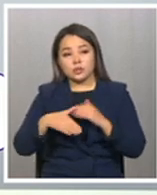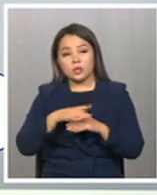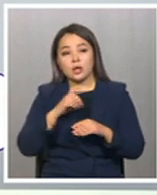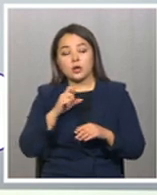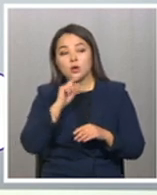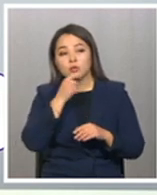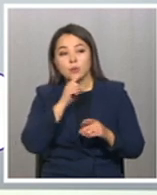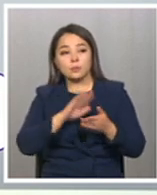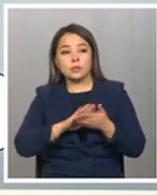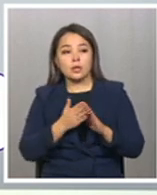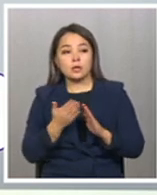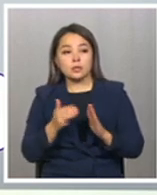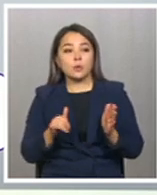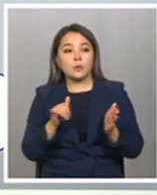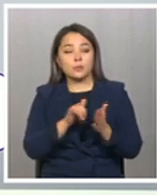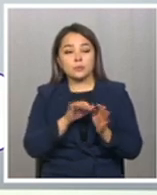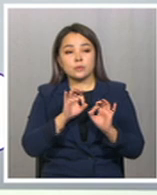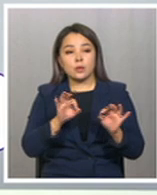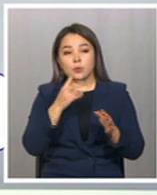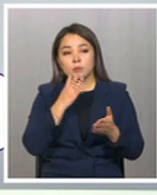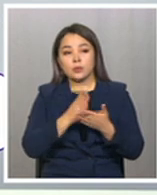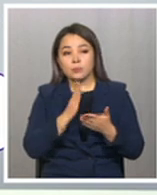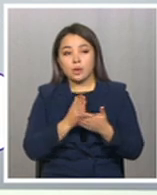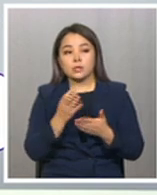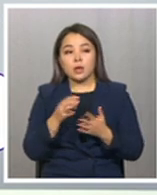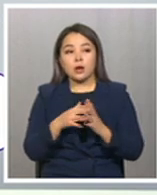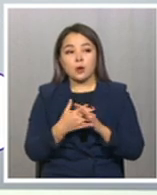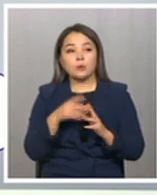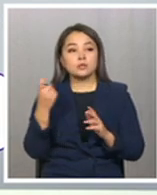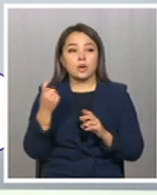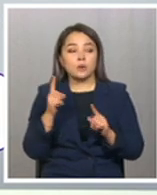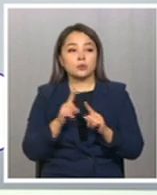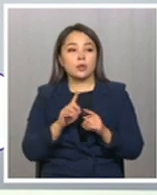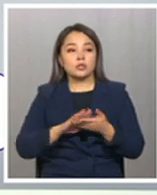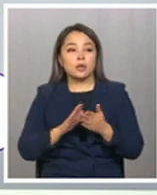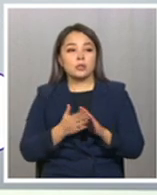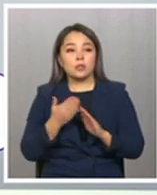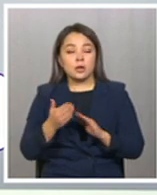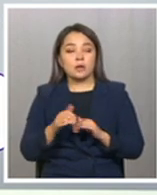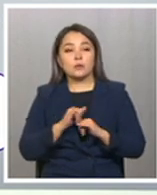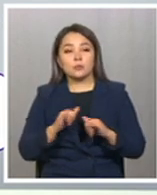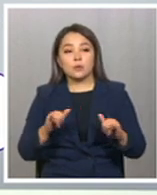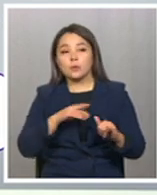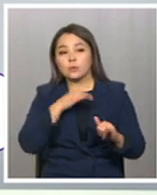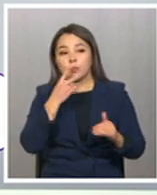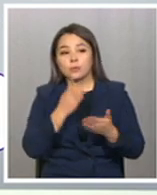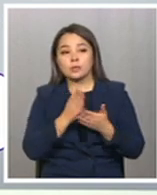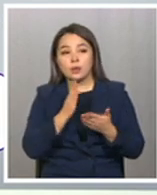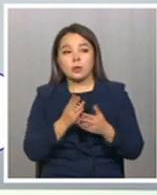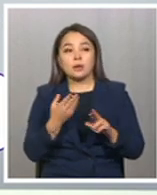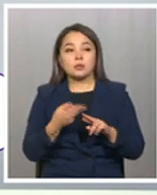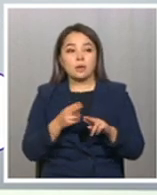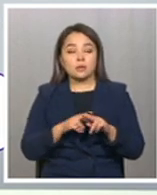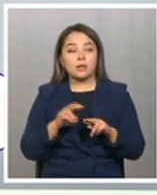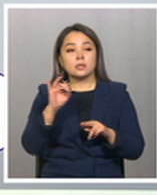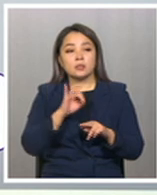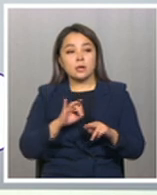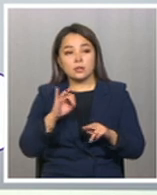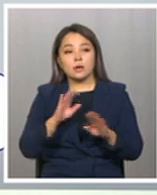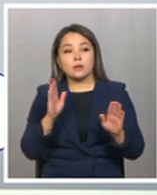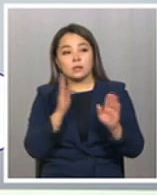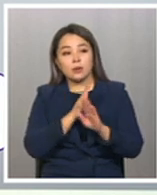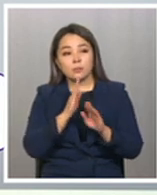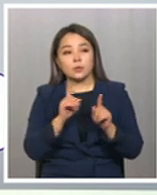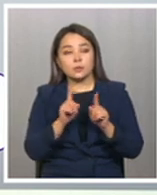орналасқан, осымен түсіндіруге болады. Және ауыл шаруашылық жайылым жерлерінің көптігі, сонымен бірге тарихи және табиғи